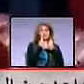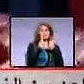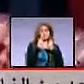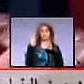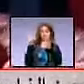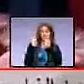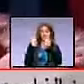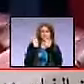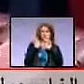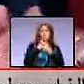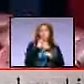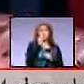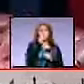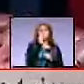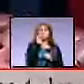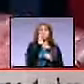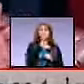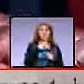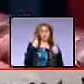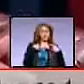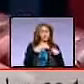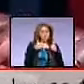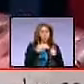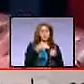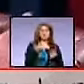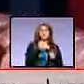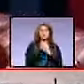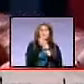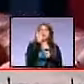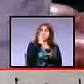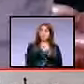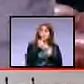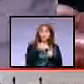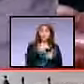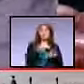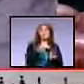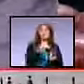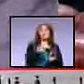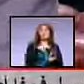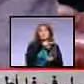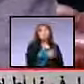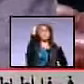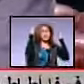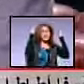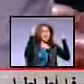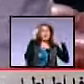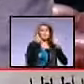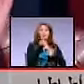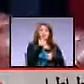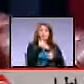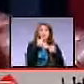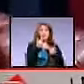اللي مش عايز بس غير انه يعيش حياه سليمه، مش عايز يتبهدل، عايز ياكل اخواته، عايز لقمه وعلاج